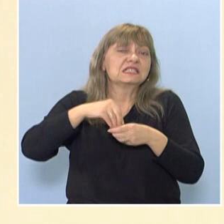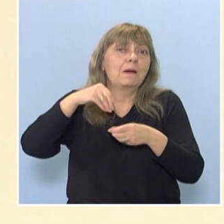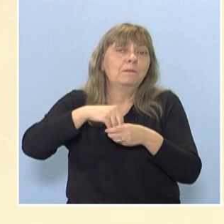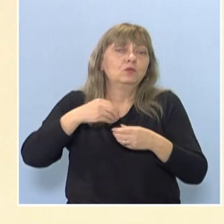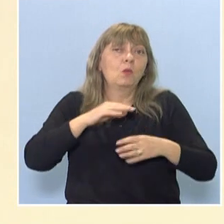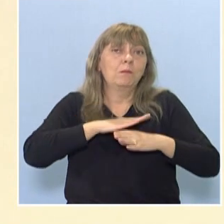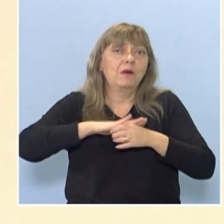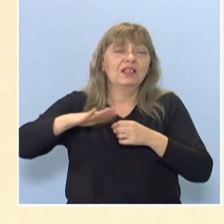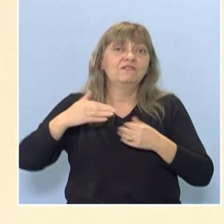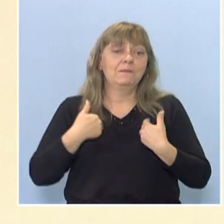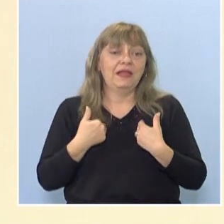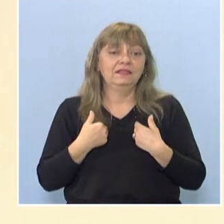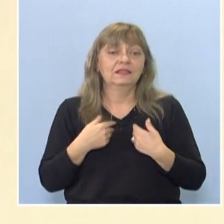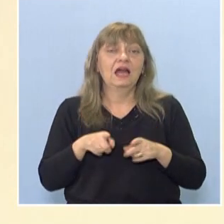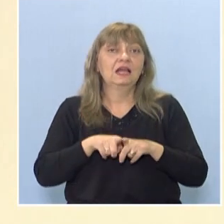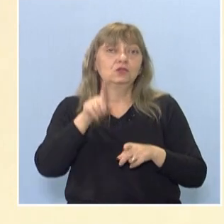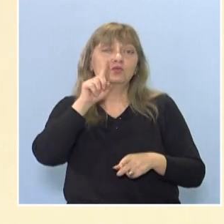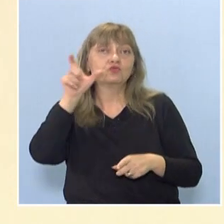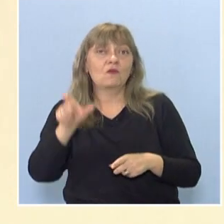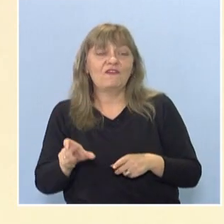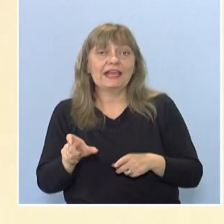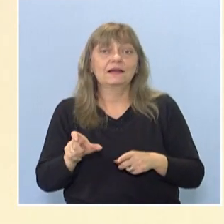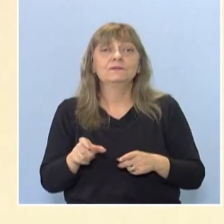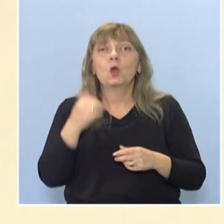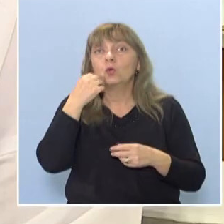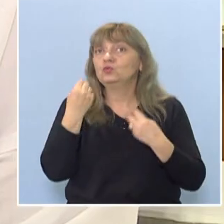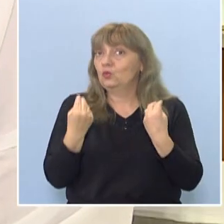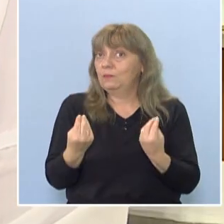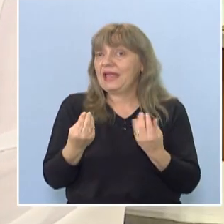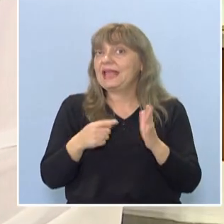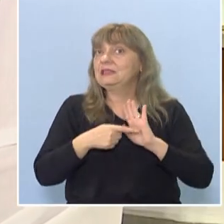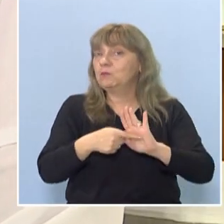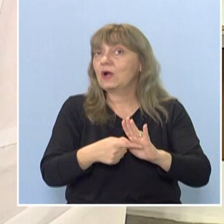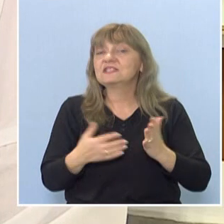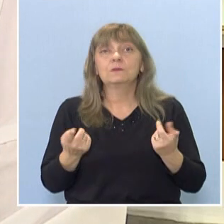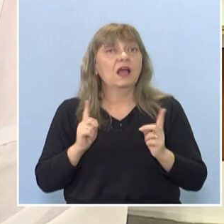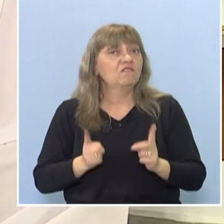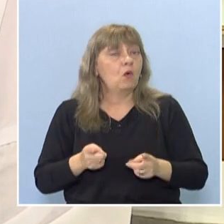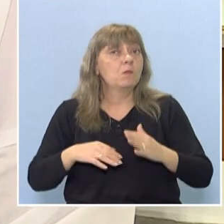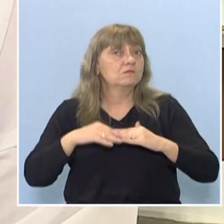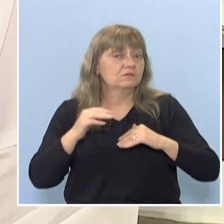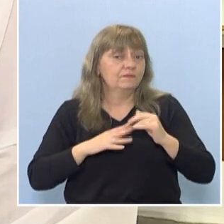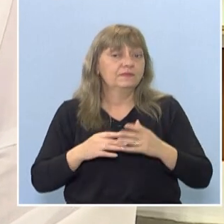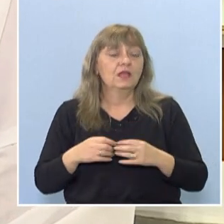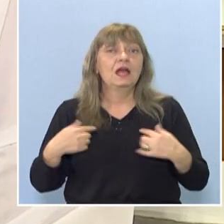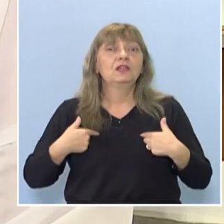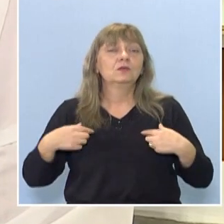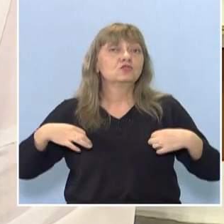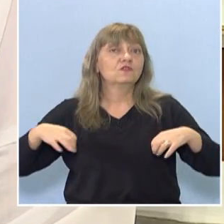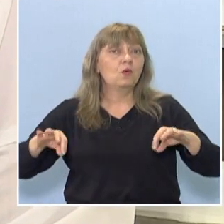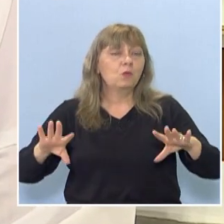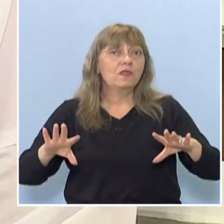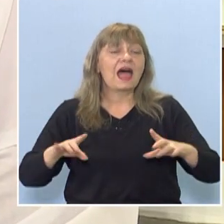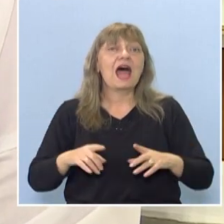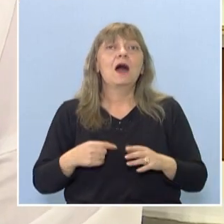чувствам добре, да показвам на какво съм способен. Свобода да изразя себе си и това, което